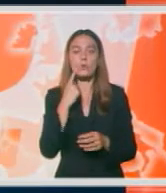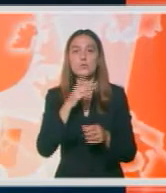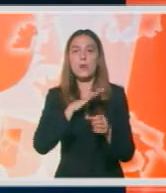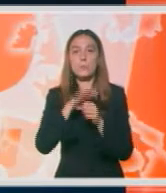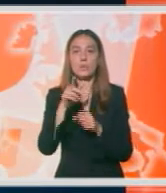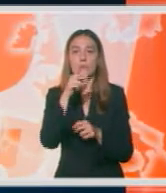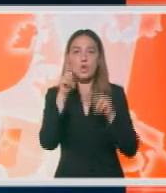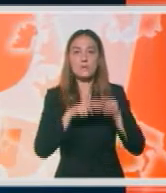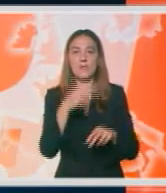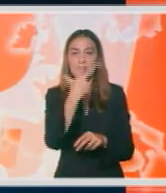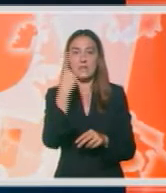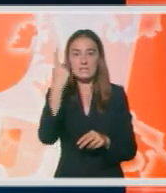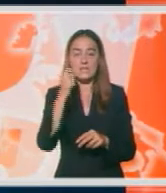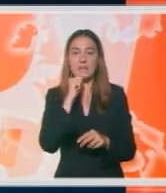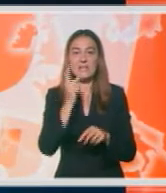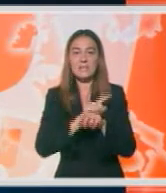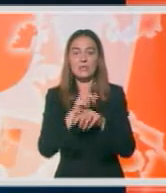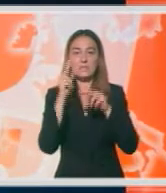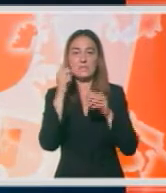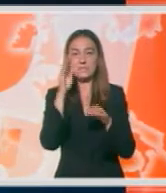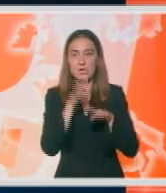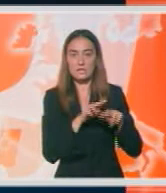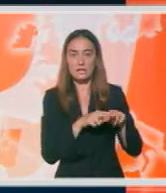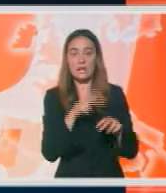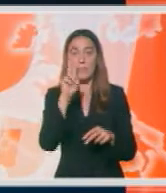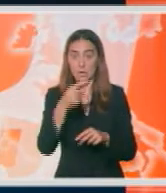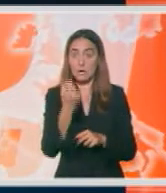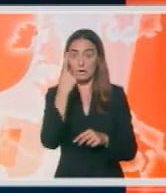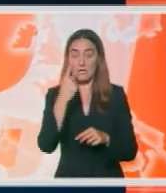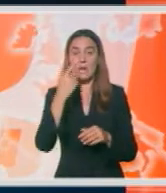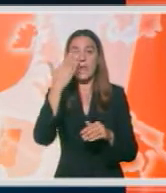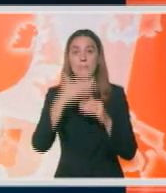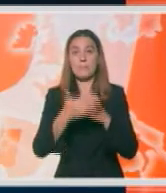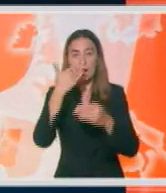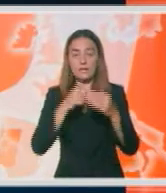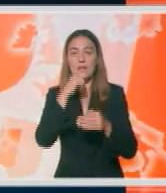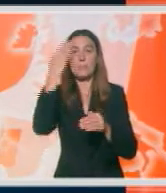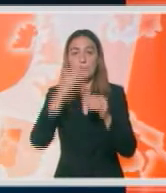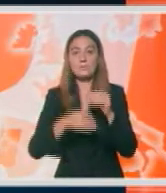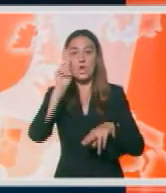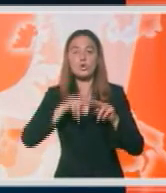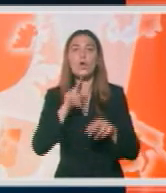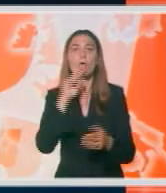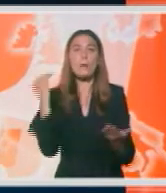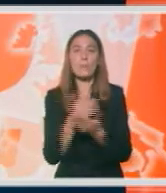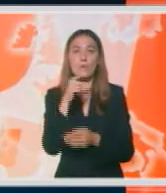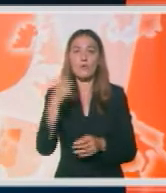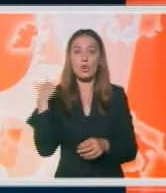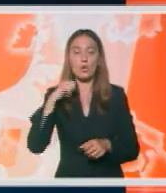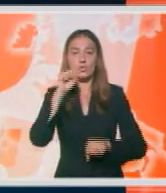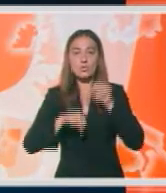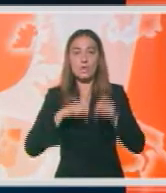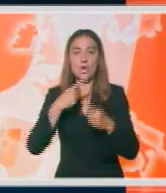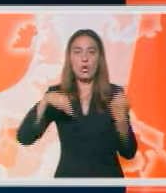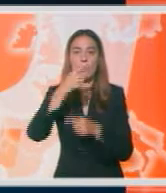protivnicima, ostao na 31. sekundi za ostatka. Moglo bi da se dogodi da tek pretposlednja i poslednja etapa odluča ko je pobednik ovogodišnjeg izdanja trke